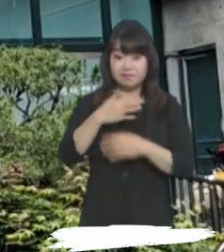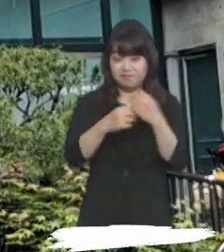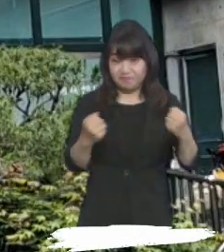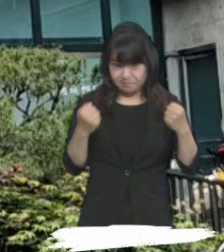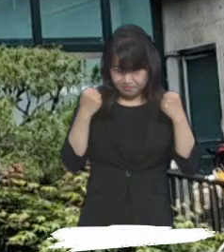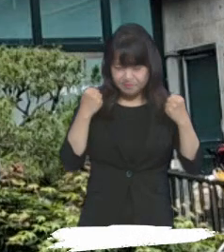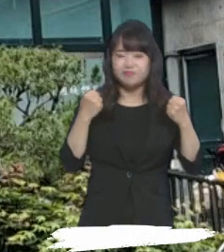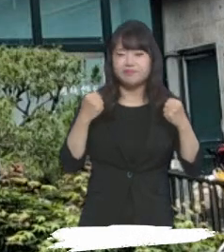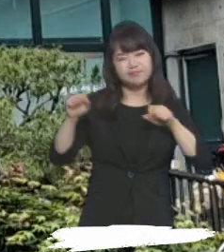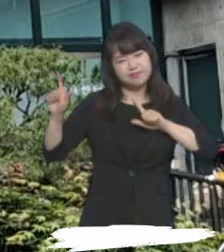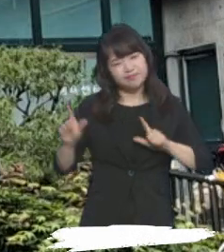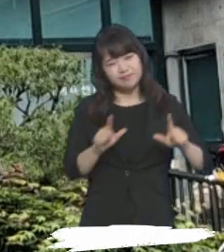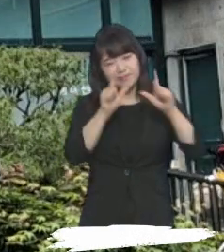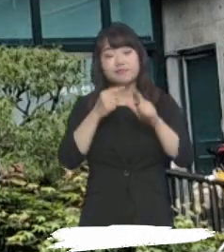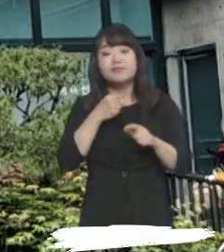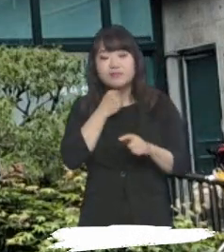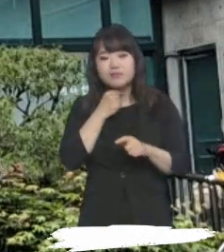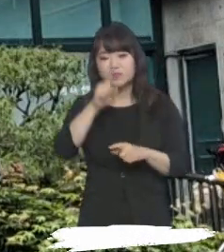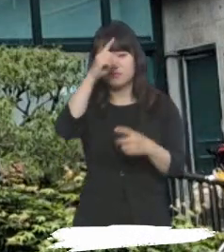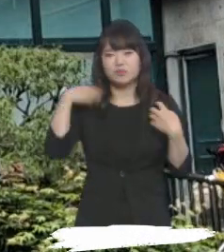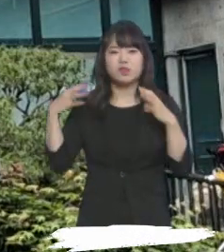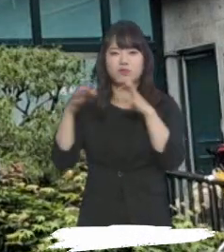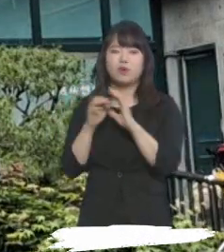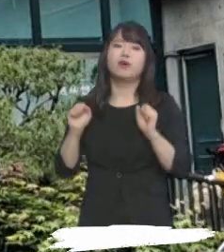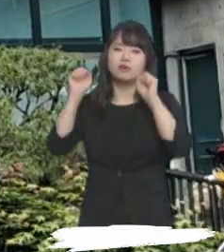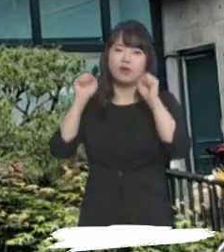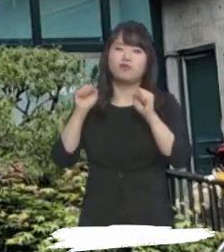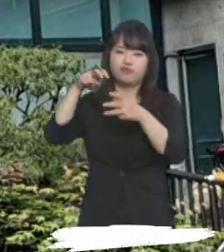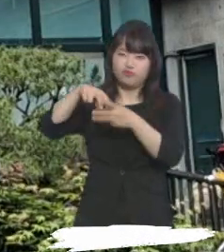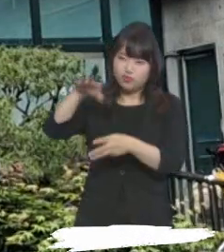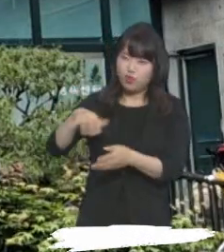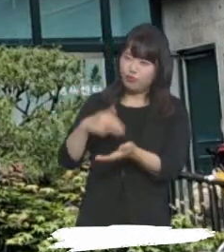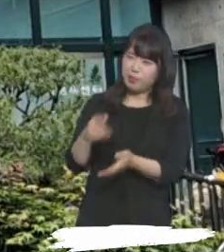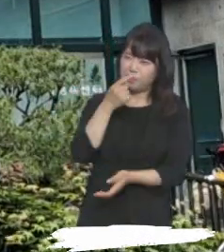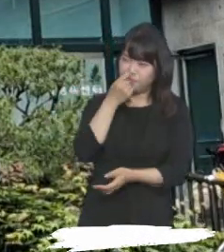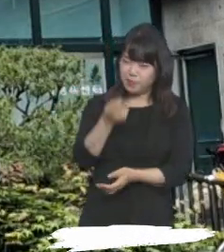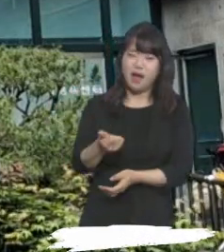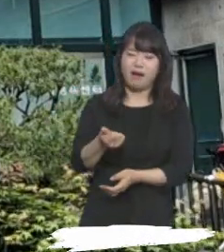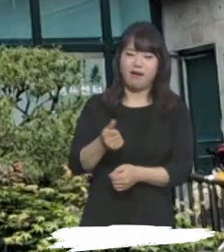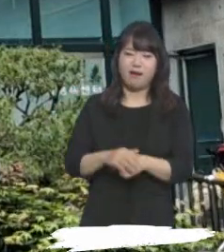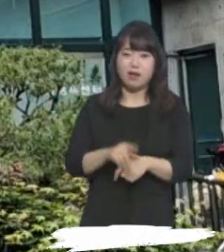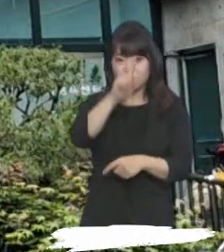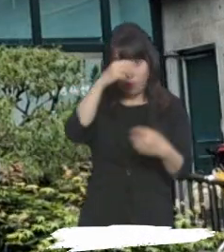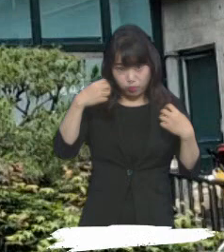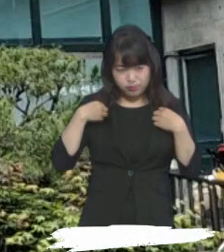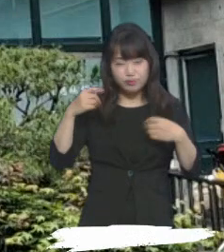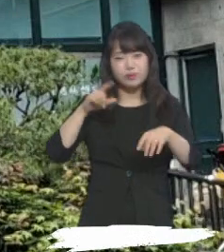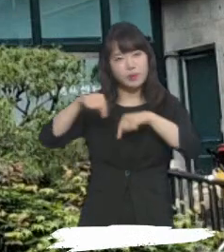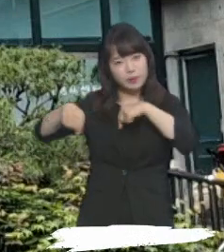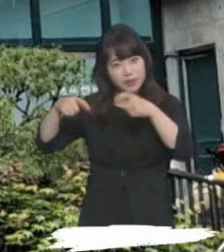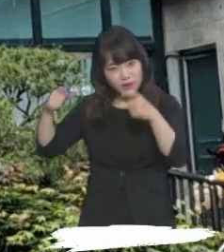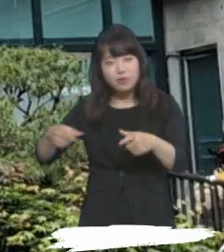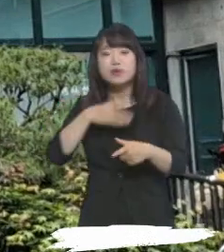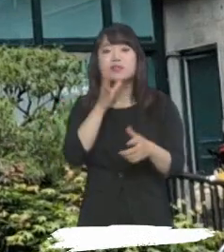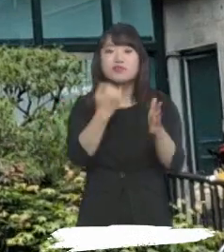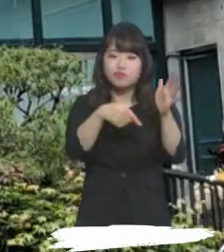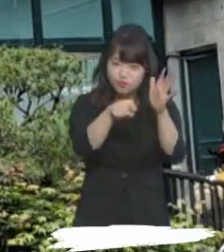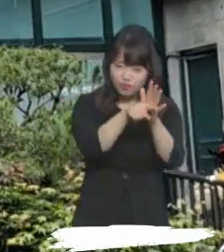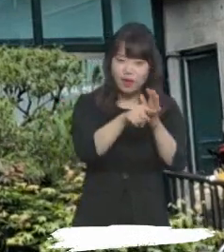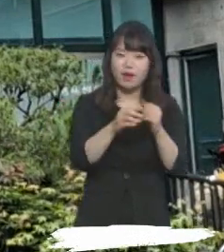건강한 노년을 보내기 위한 공공체육시설은 턱없이 부족해 보입니다. 정부나 지자체가 노인을